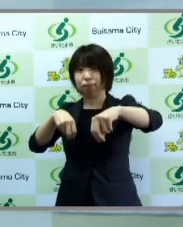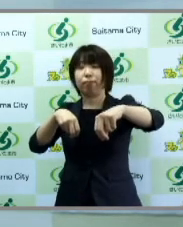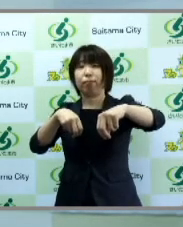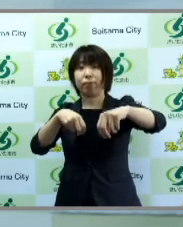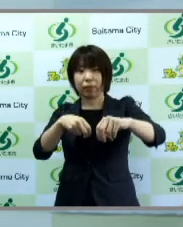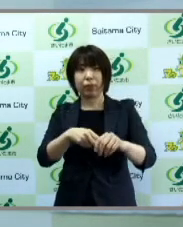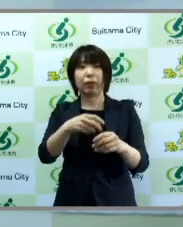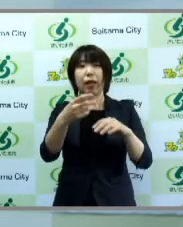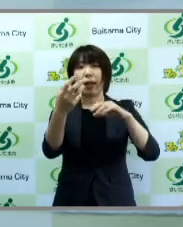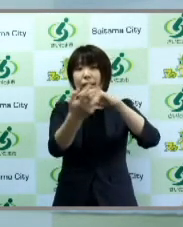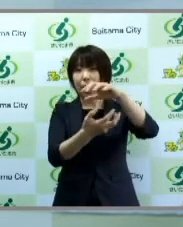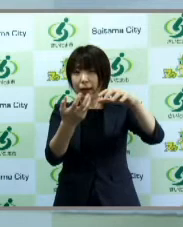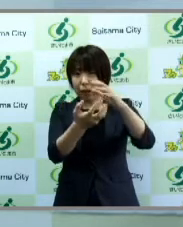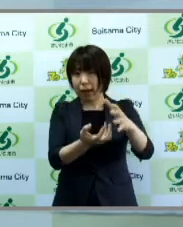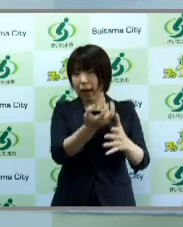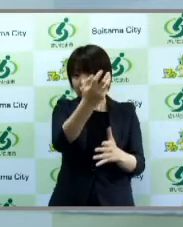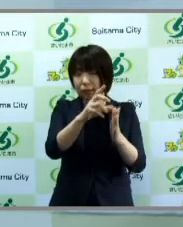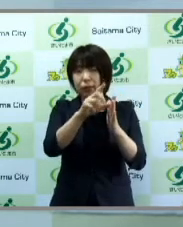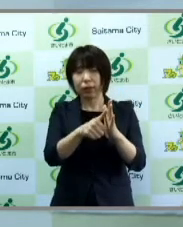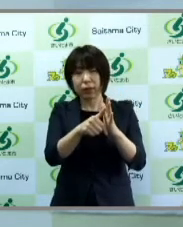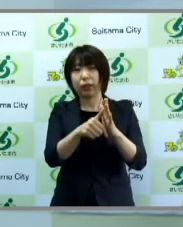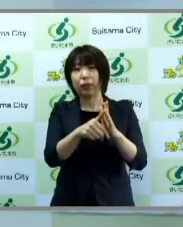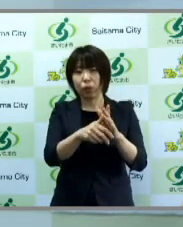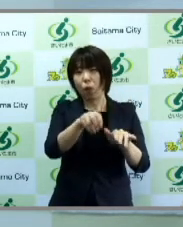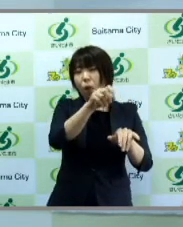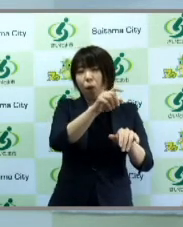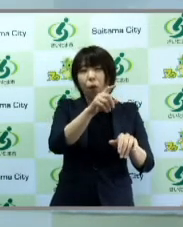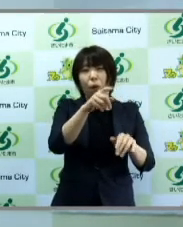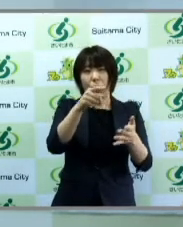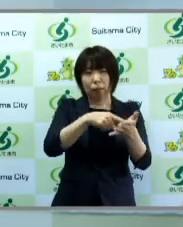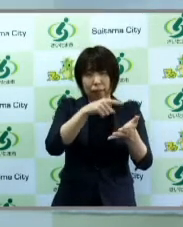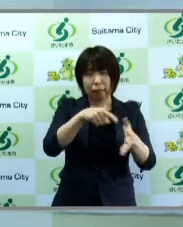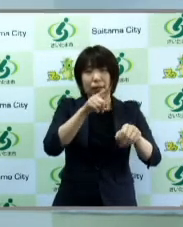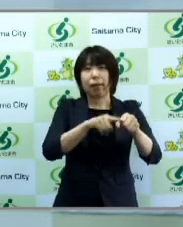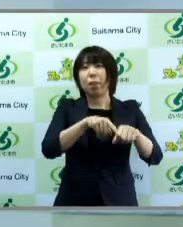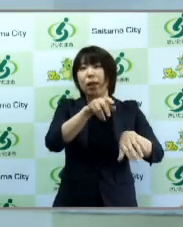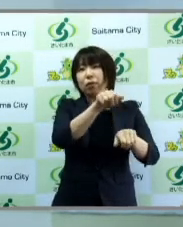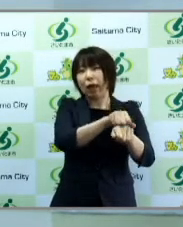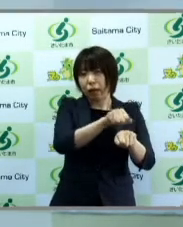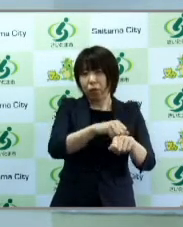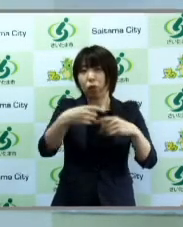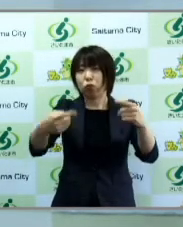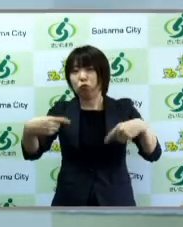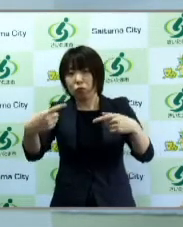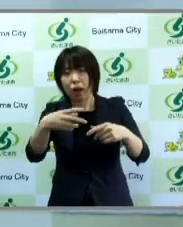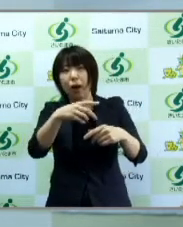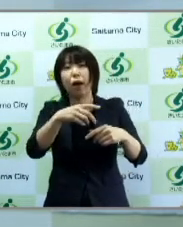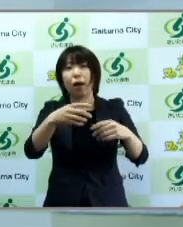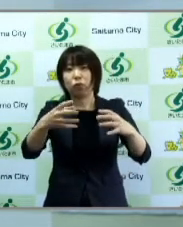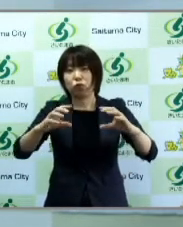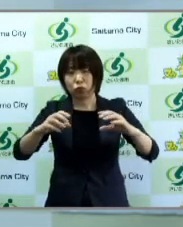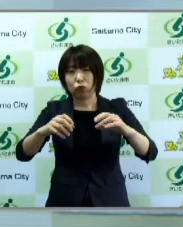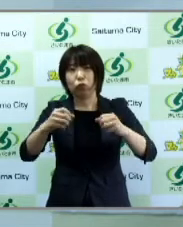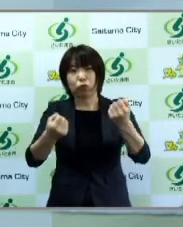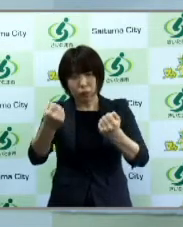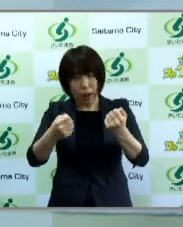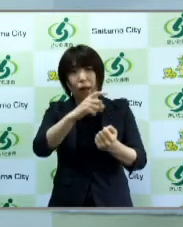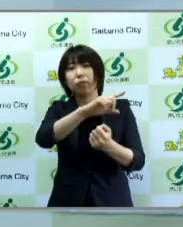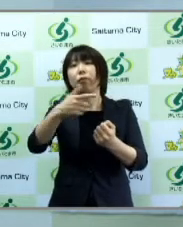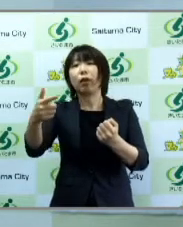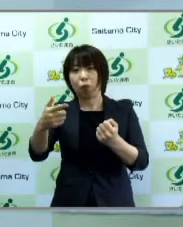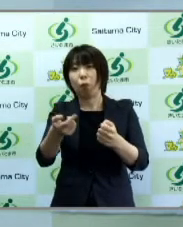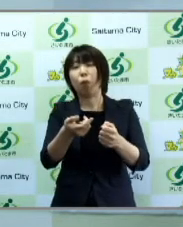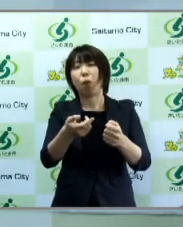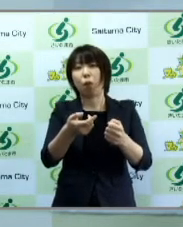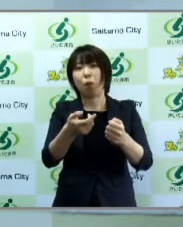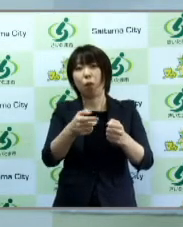機材の把握確保を目的とし協定を7月の8日に締結をいたしました。発災後は市